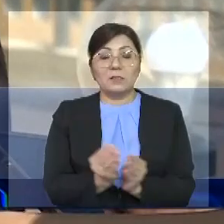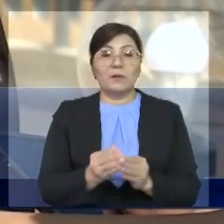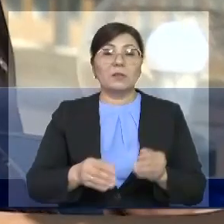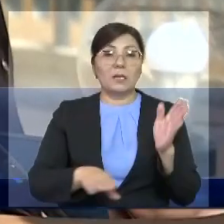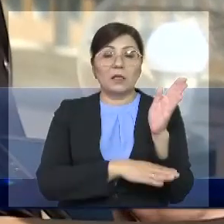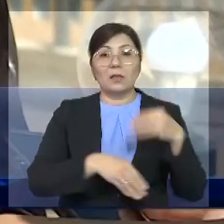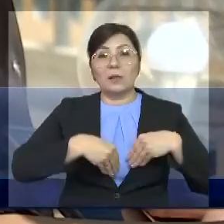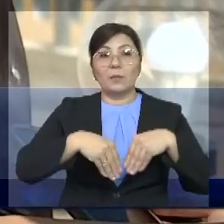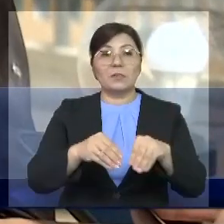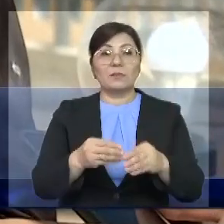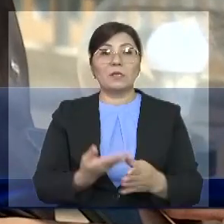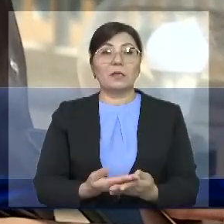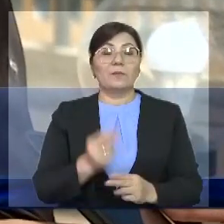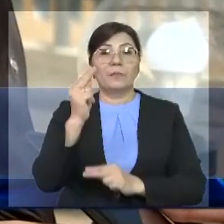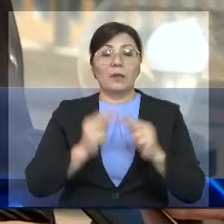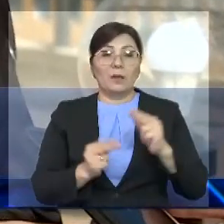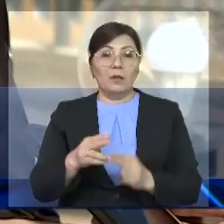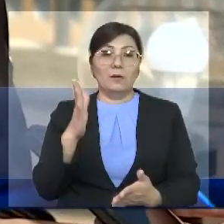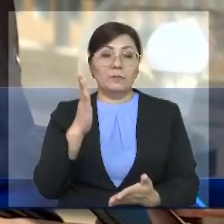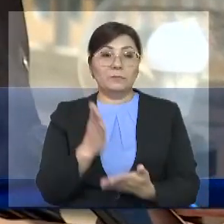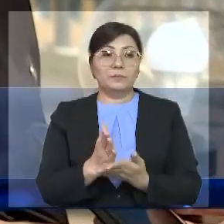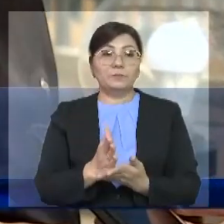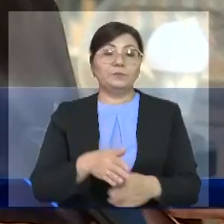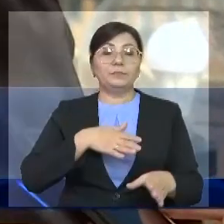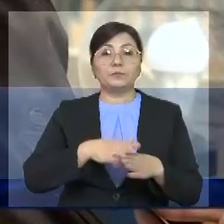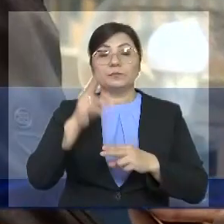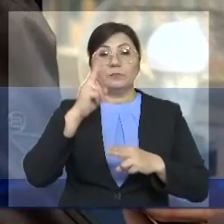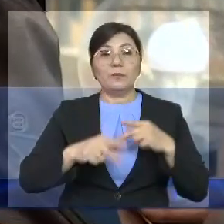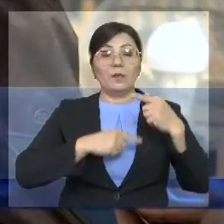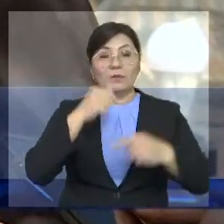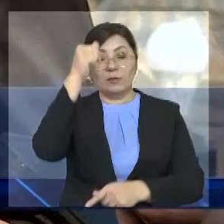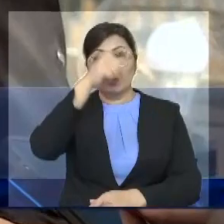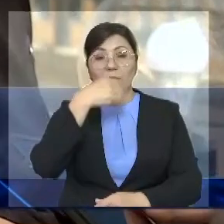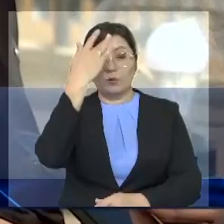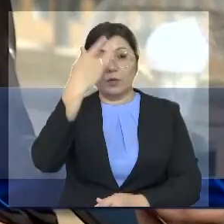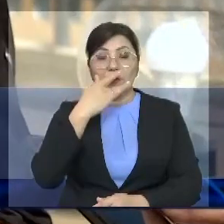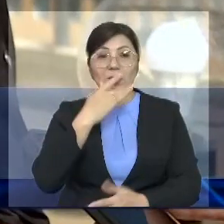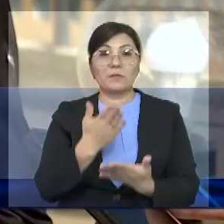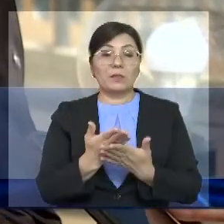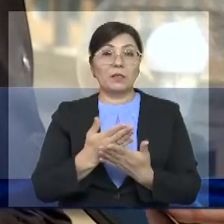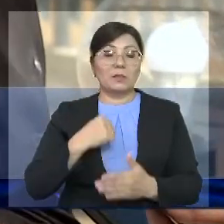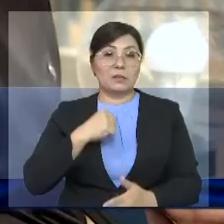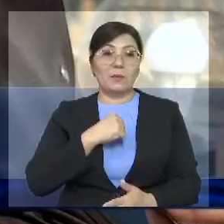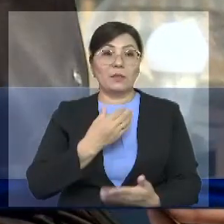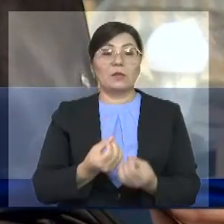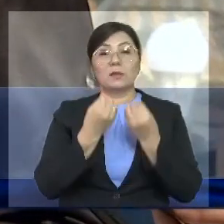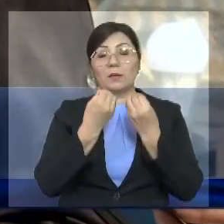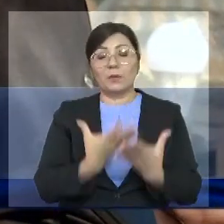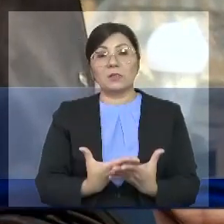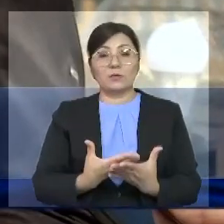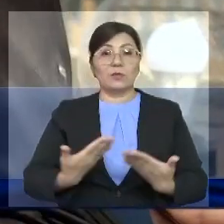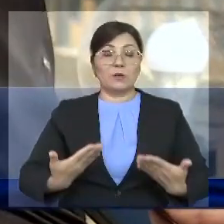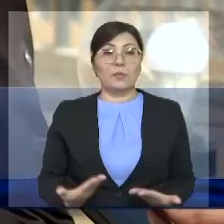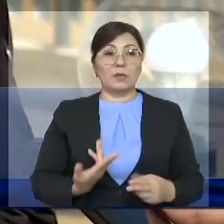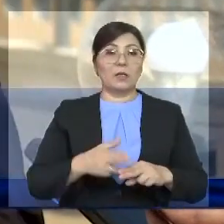это же все-таки парк. Строительство все еще идет. Полностью завершим в следующем году летом. Что касается меня самого, то я простой неравнодушный житель